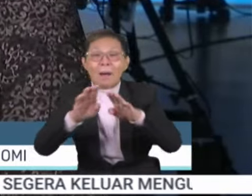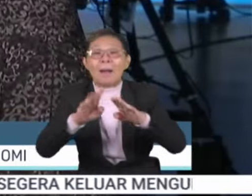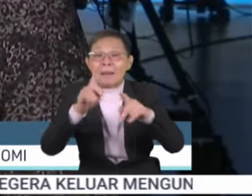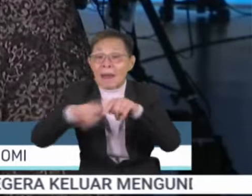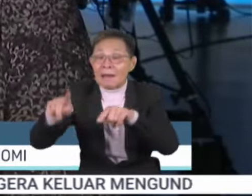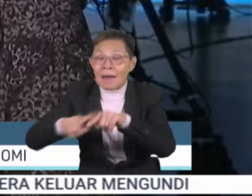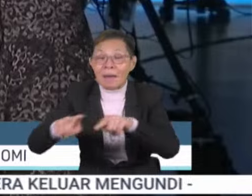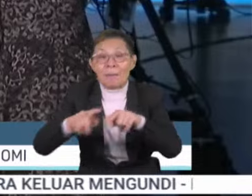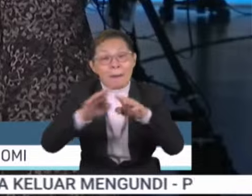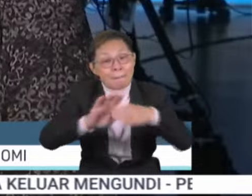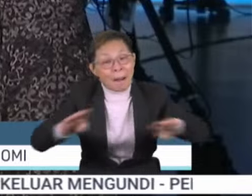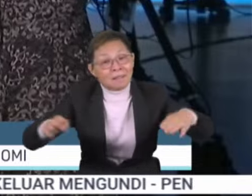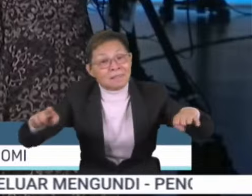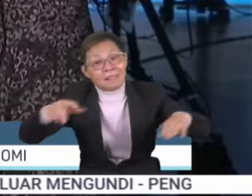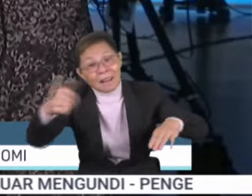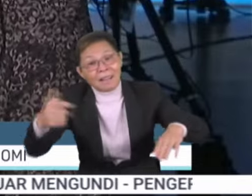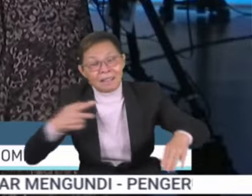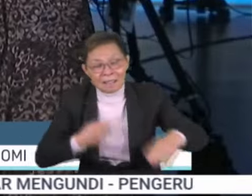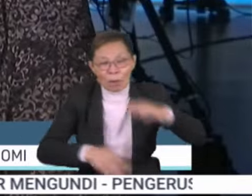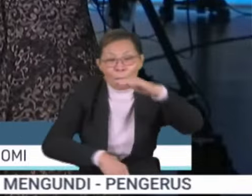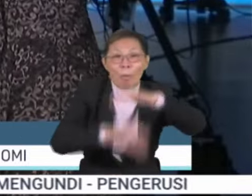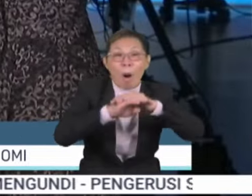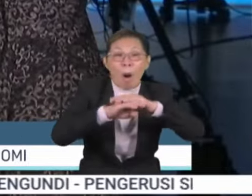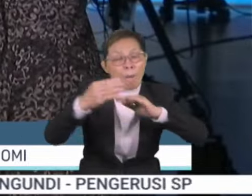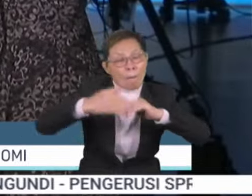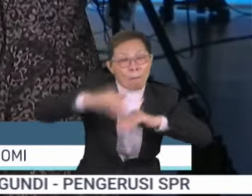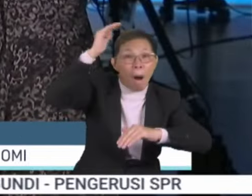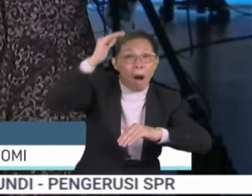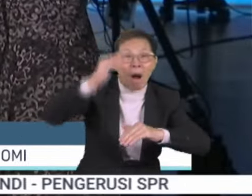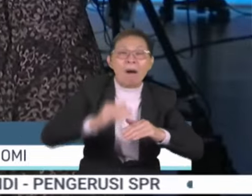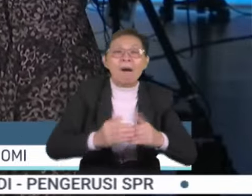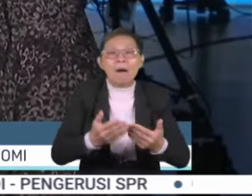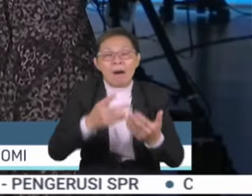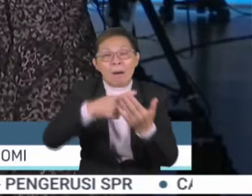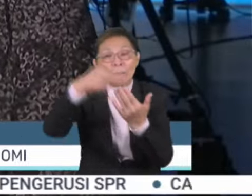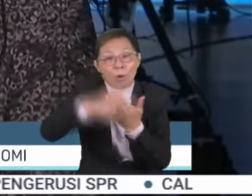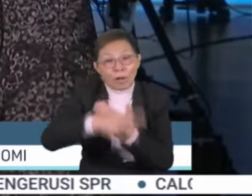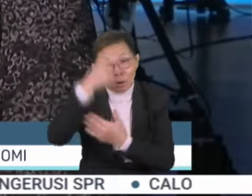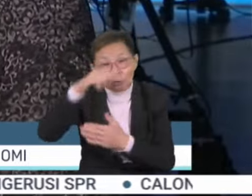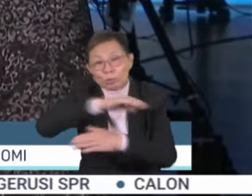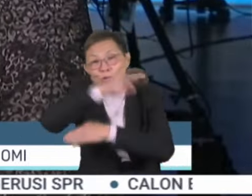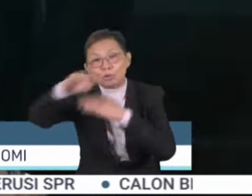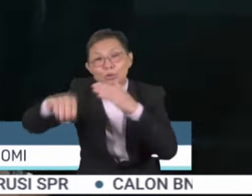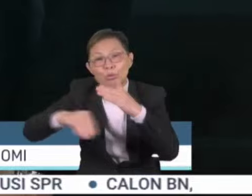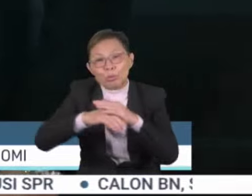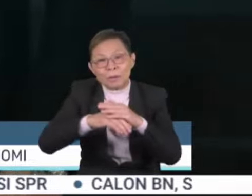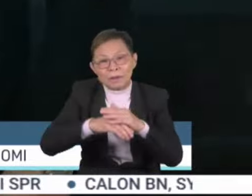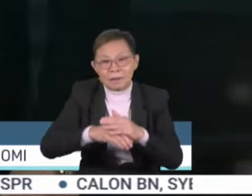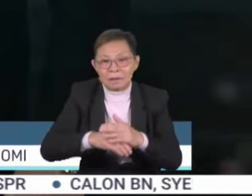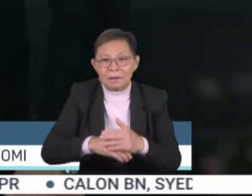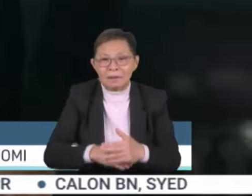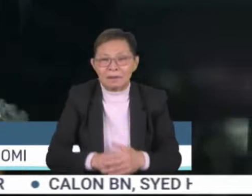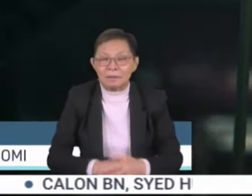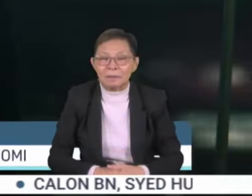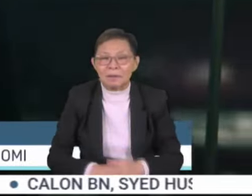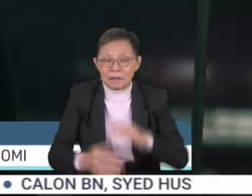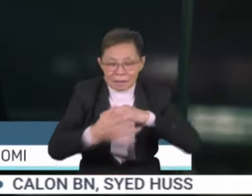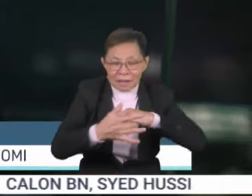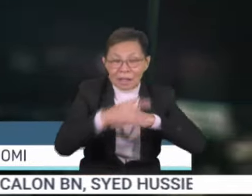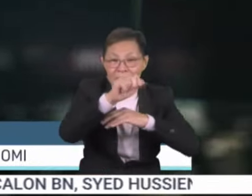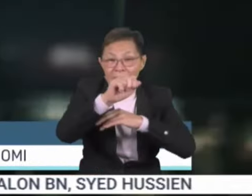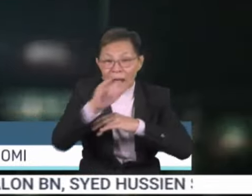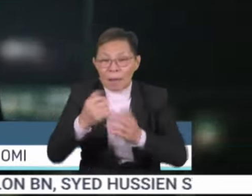yang mana kita mengoptimalkan kandungan itu untuk semua platform-platform yang ada. Teknologi AI